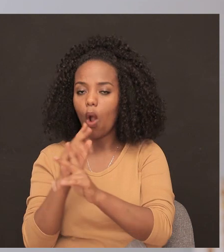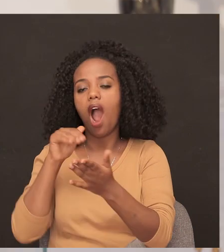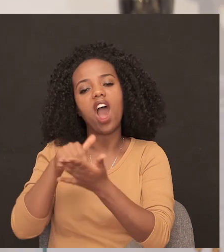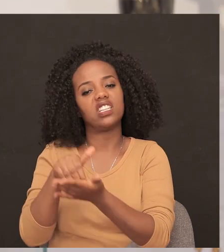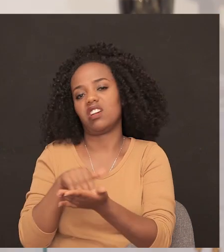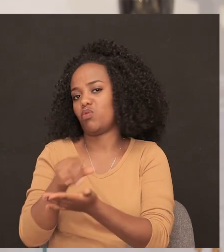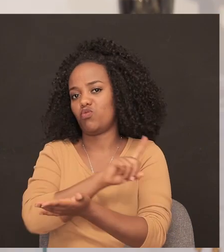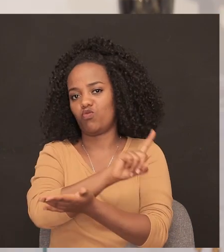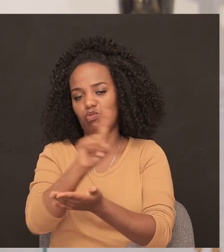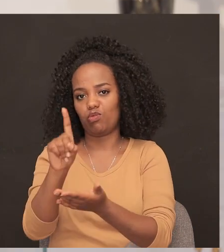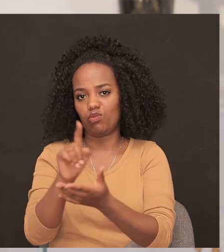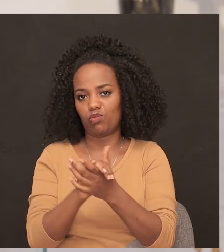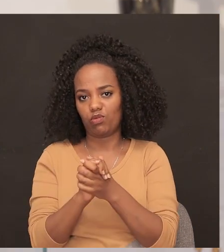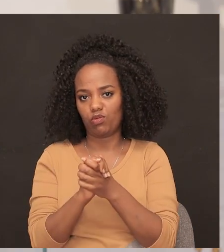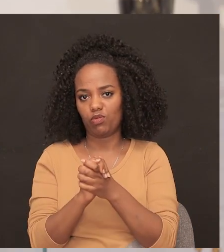አይደክሙም ይለናል።